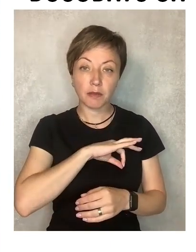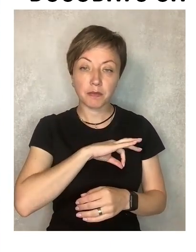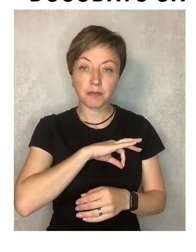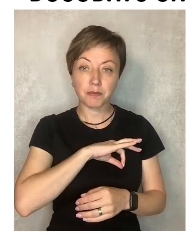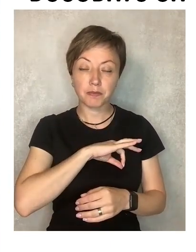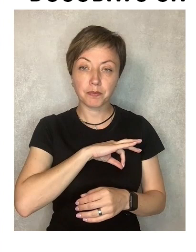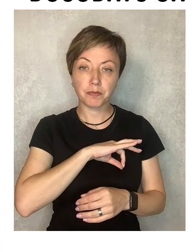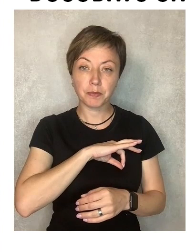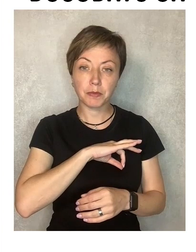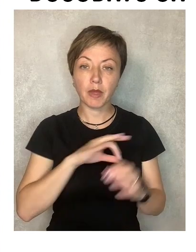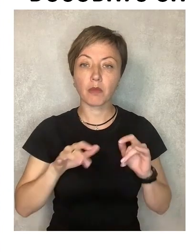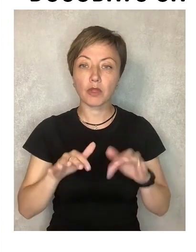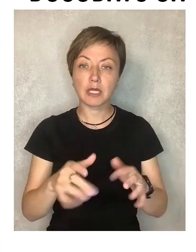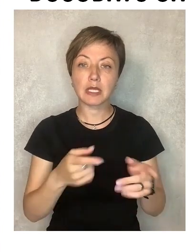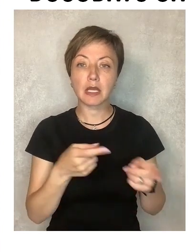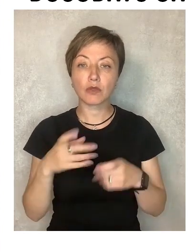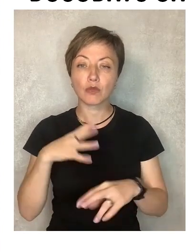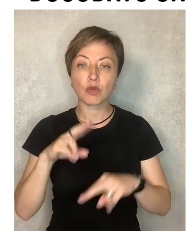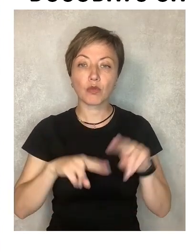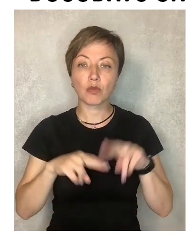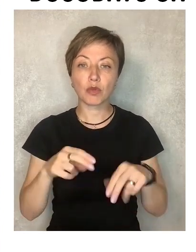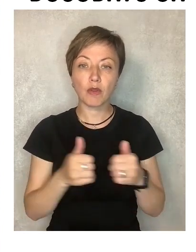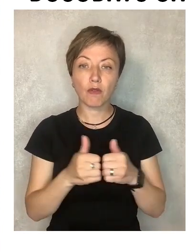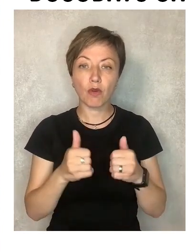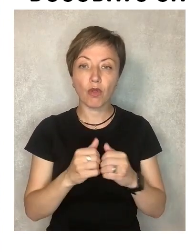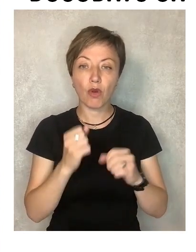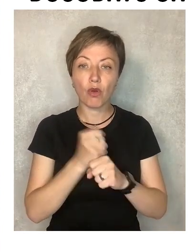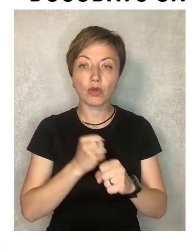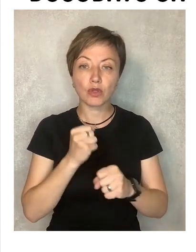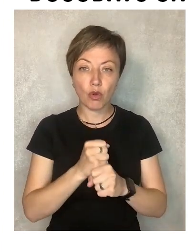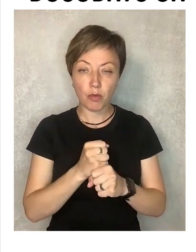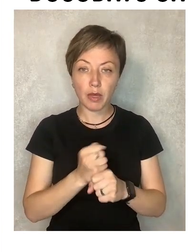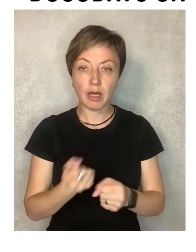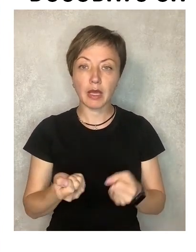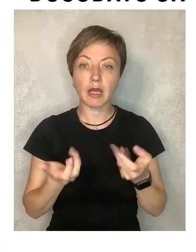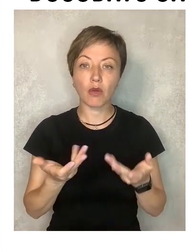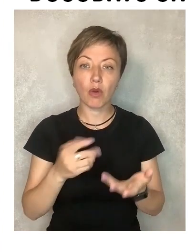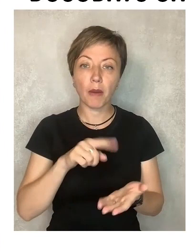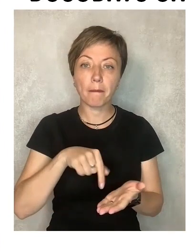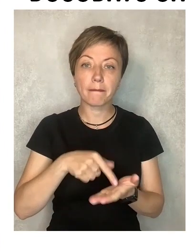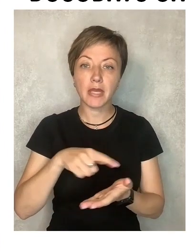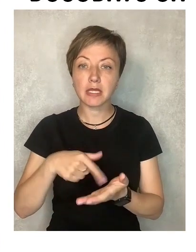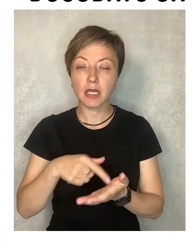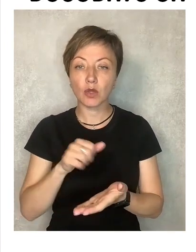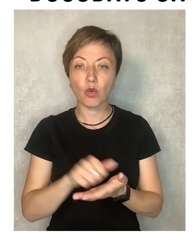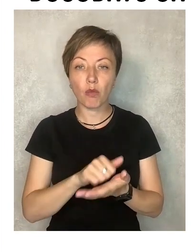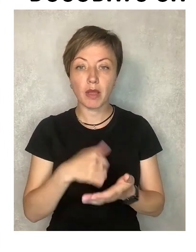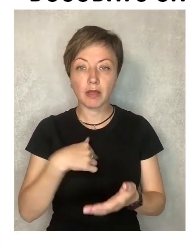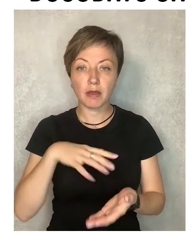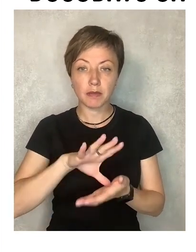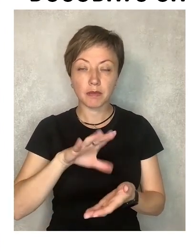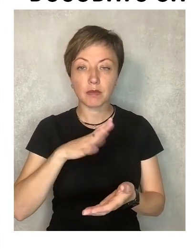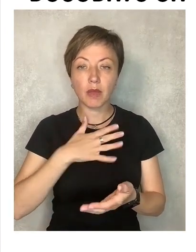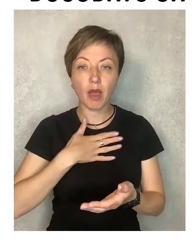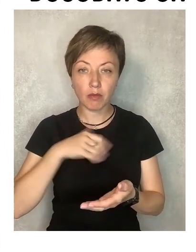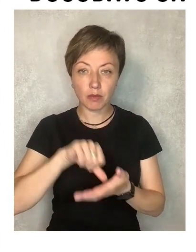ефективний процес залучення було побудовано навколо розробки кількох міських документів, яких я брала участь, в розробці яких я